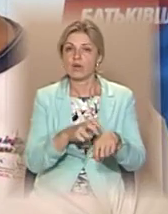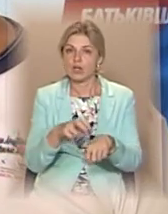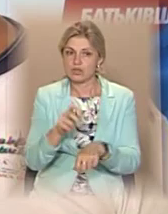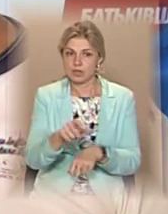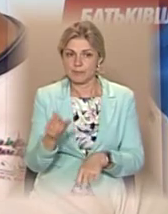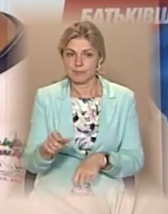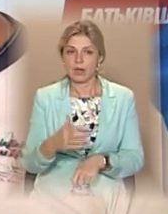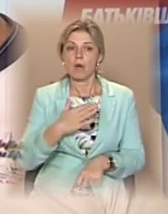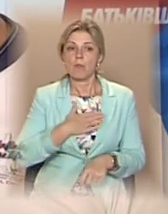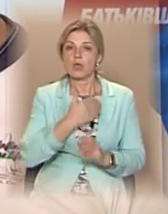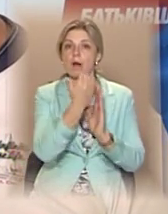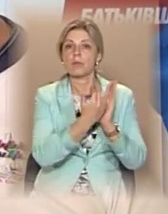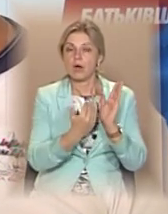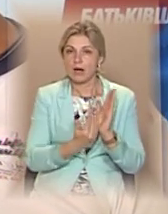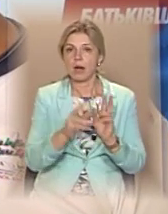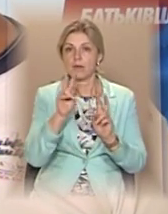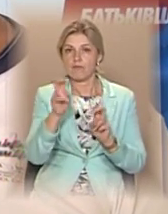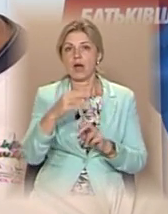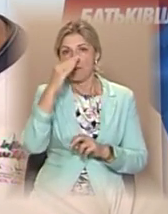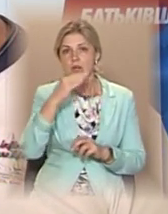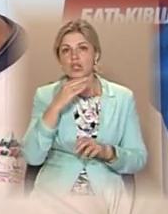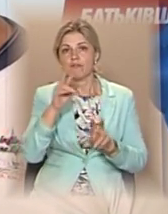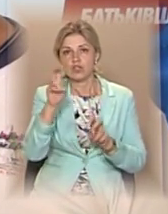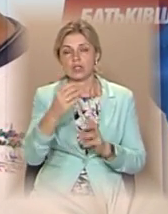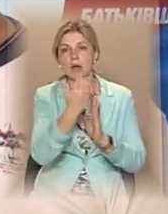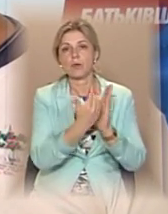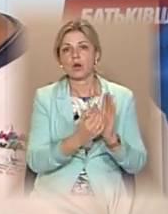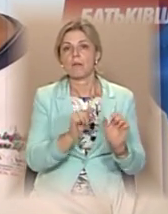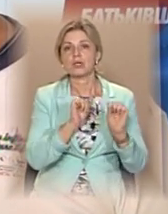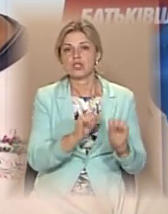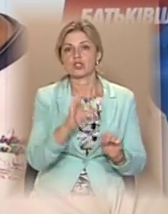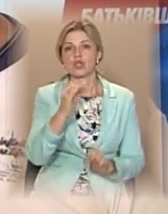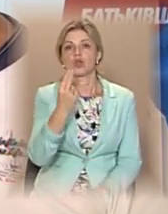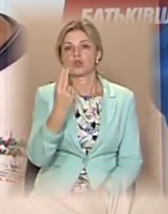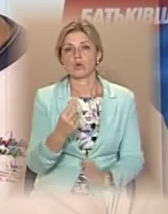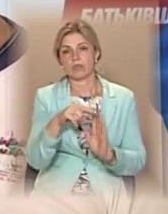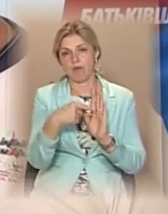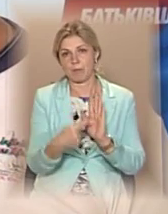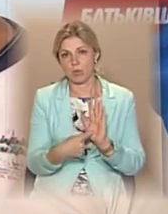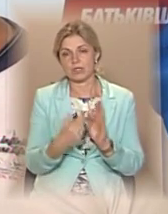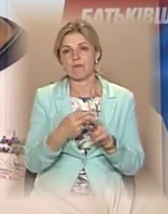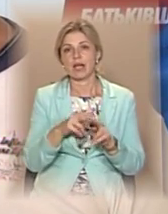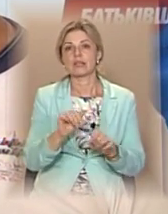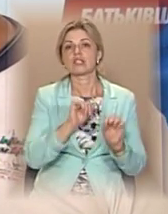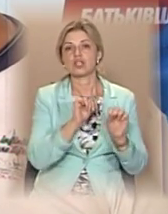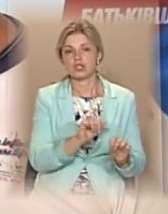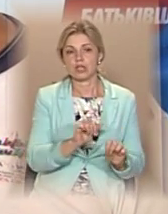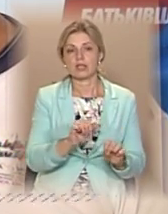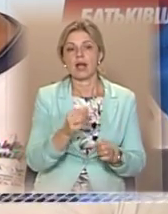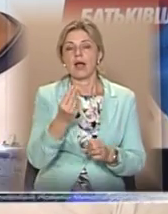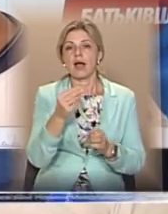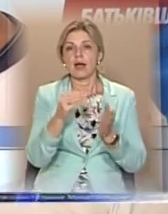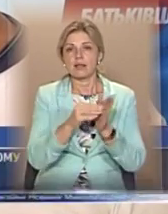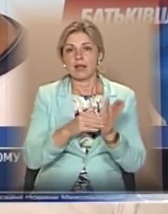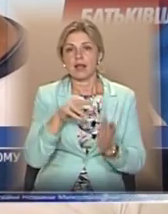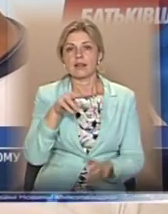Моя програма – це програма «Батьківщини», це програма защити соціальних вопросів, це защита тарифом